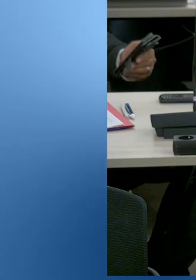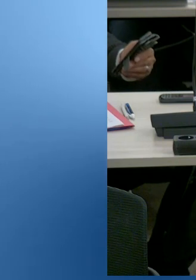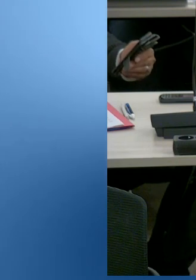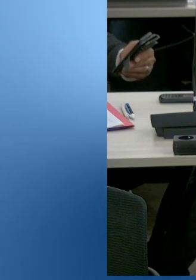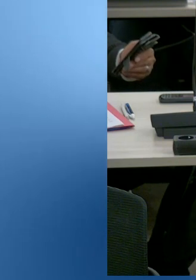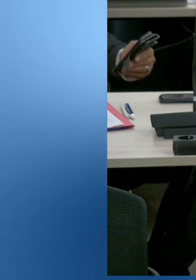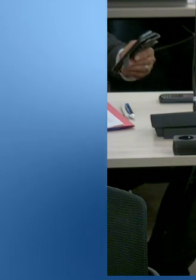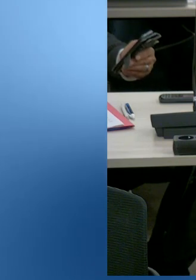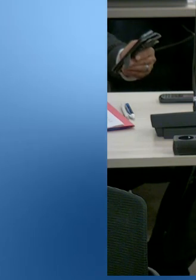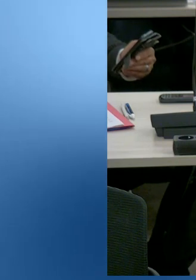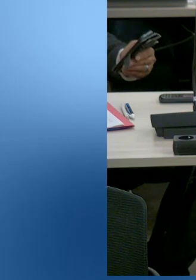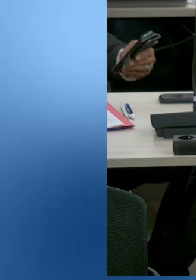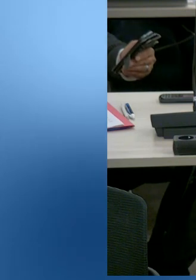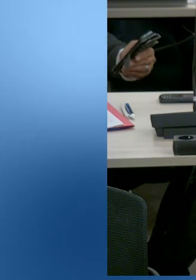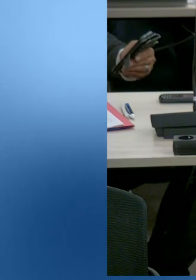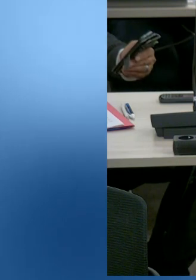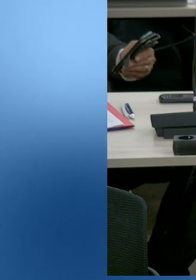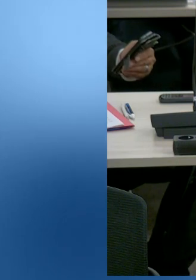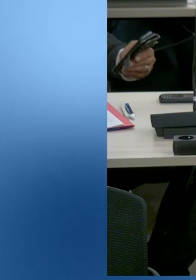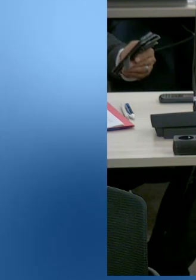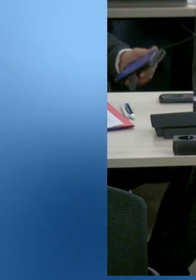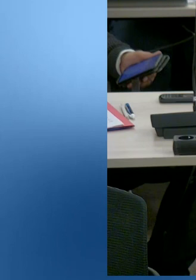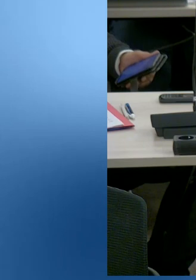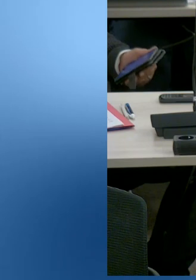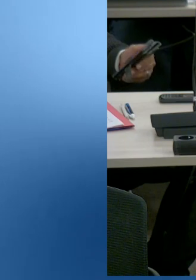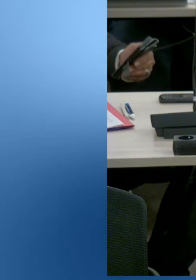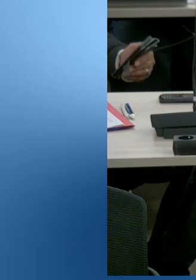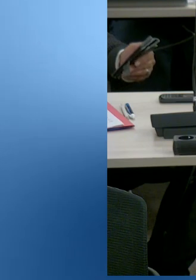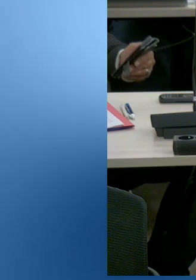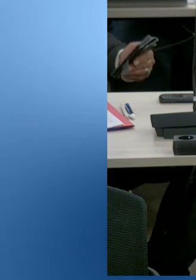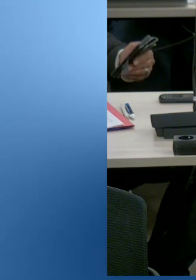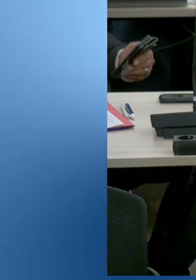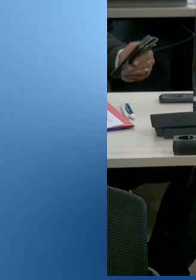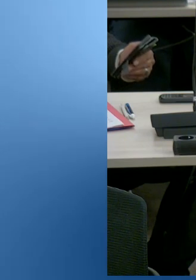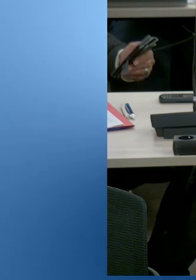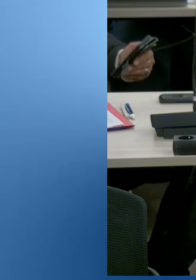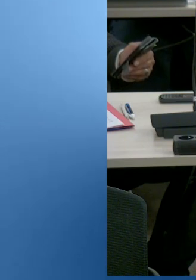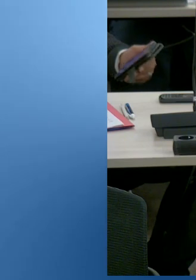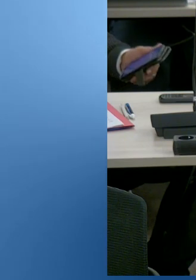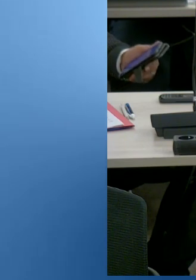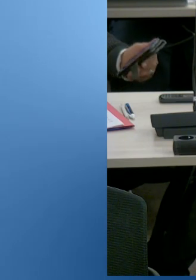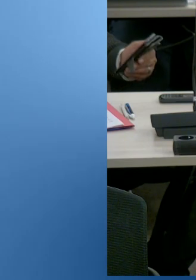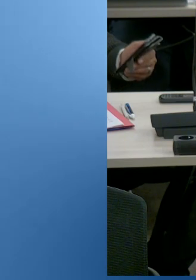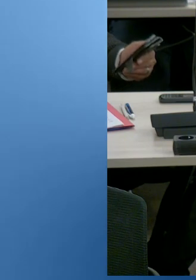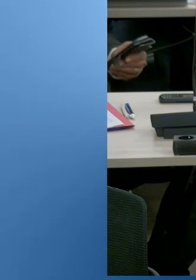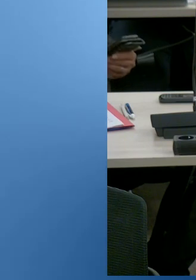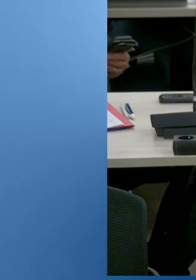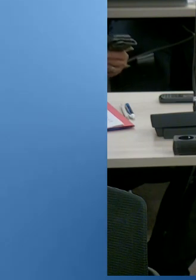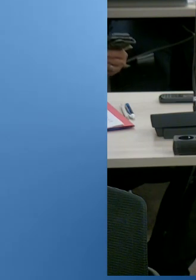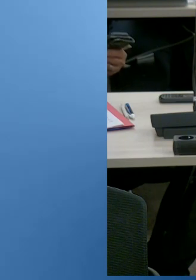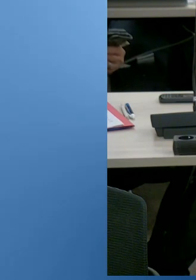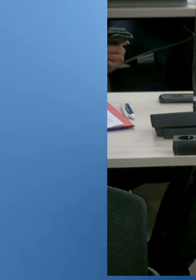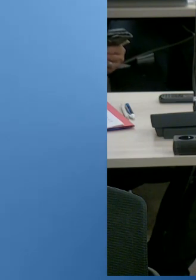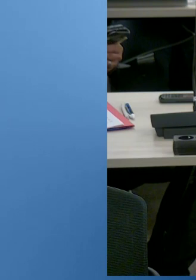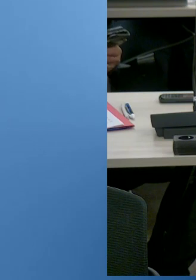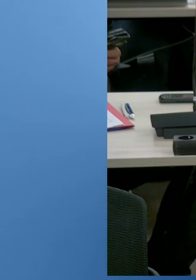chose l'organisation démocratie participative à Grenoble la Métro était était participante de cette organisation bien sûr c'était la ville de Grenoble qui portait